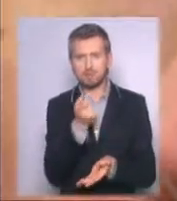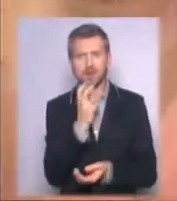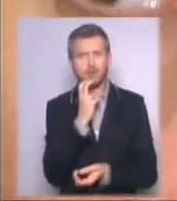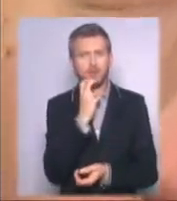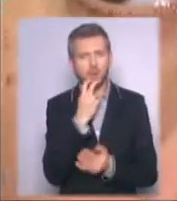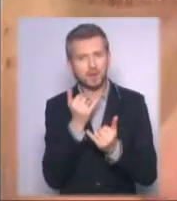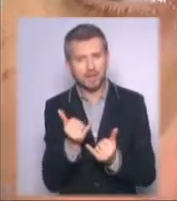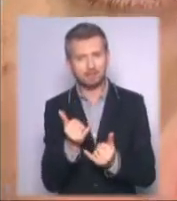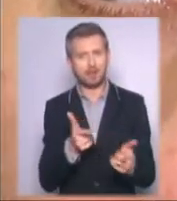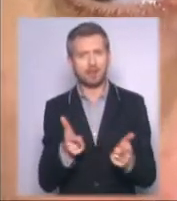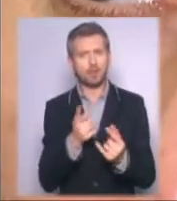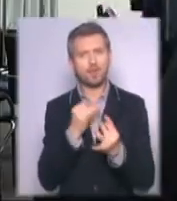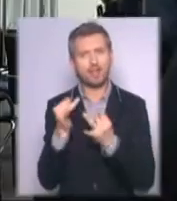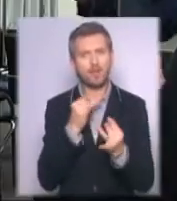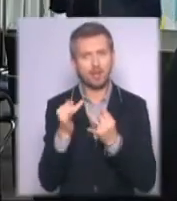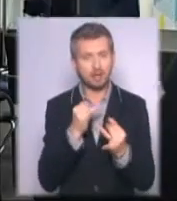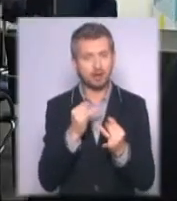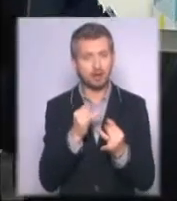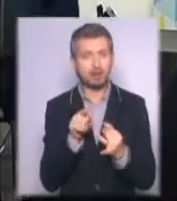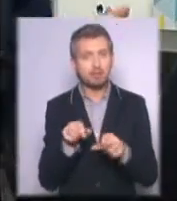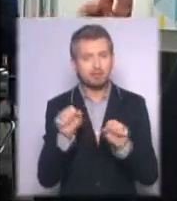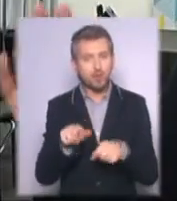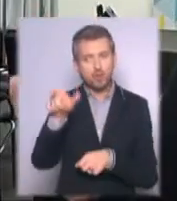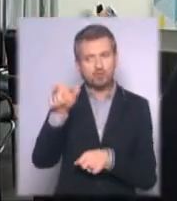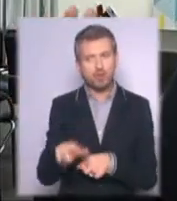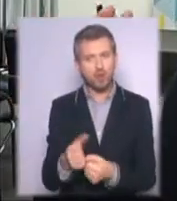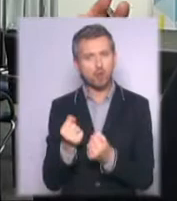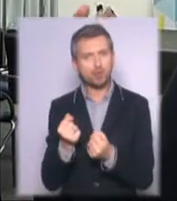или готовность говорить, да, она может человека